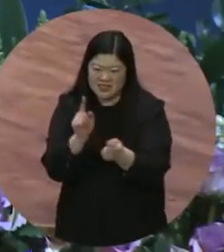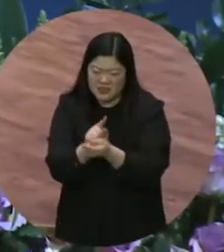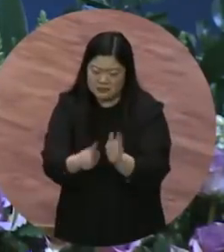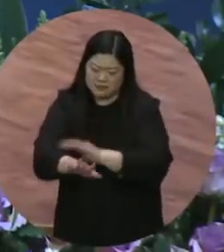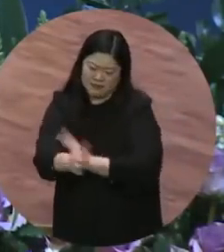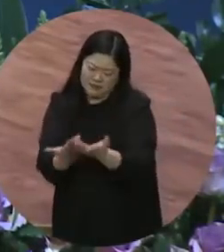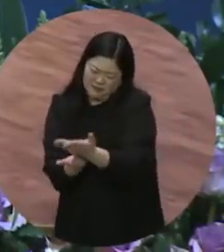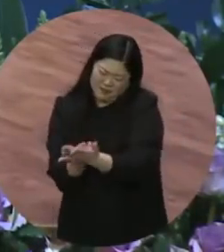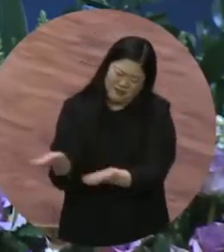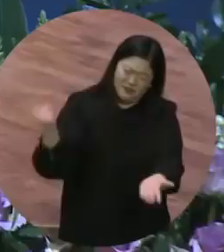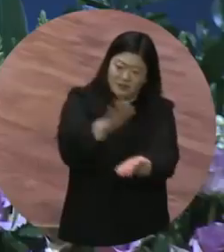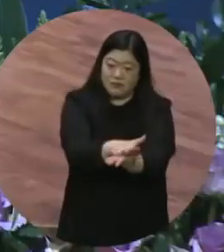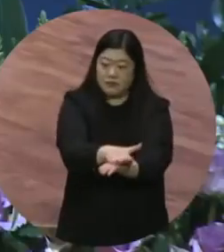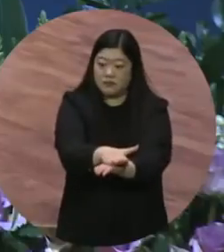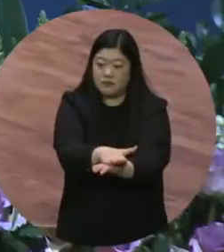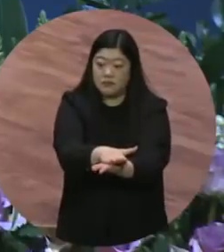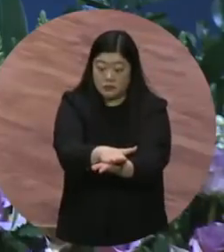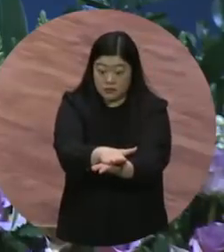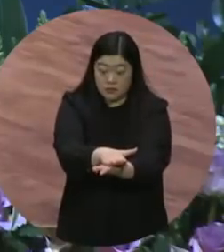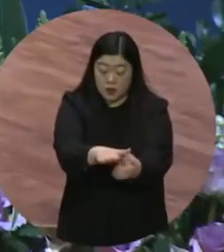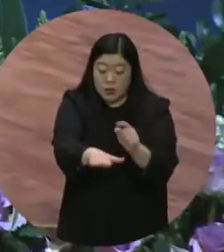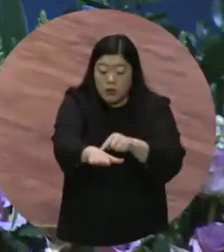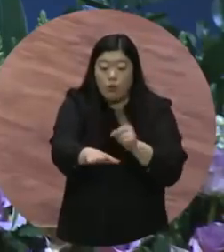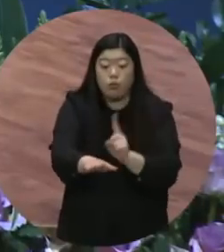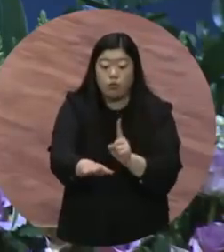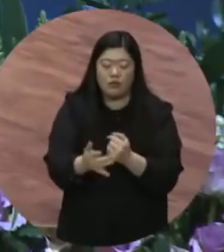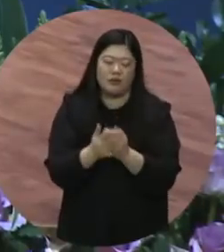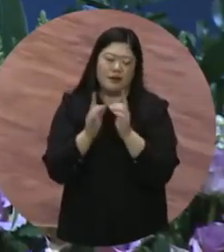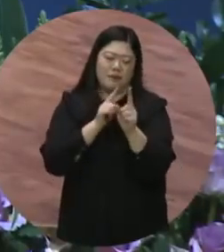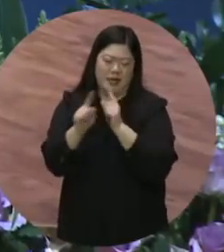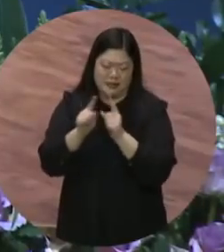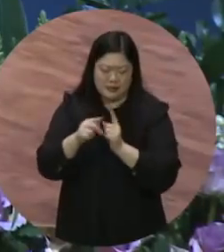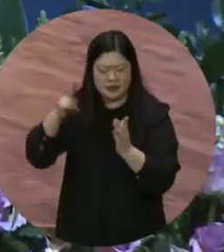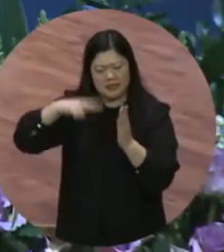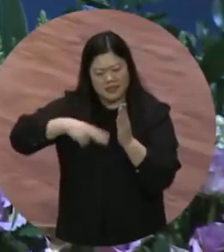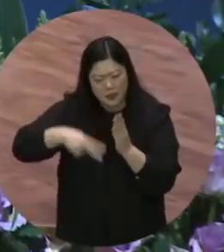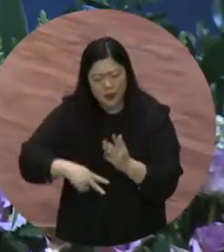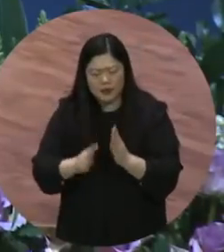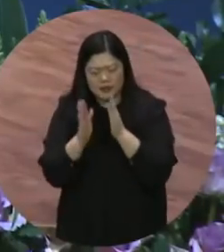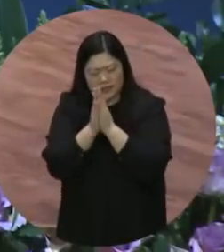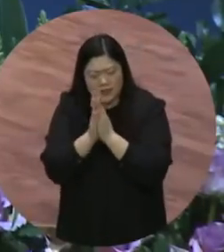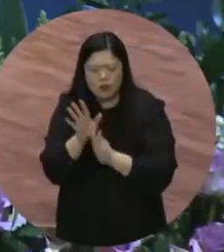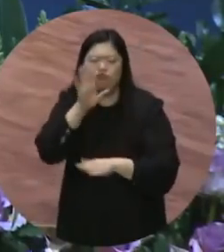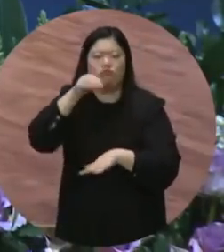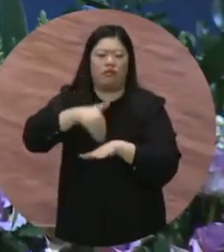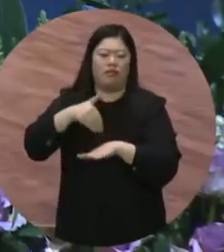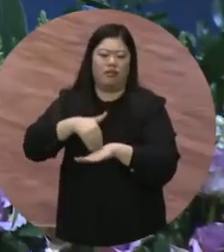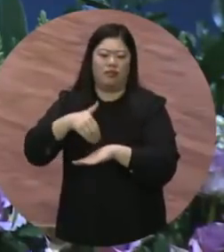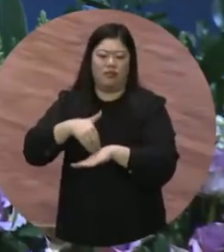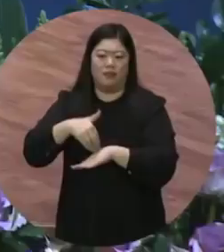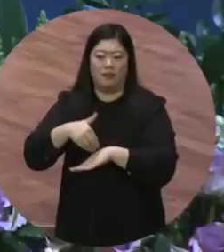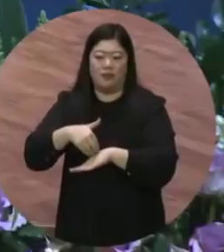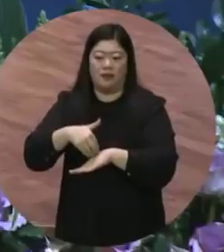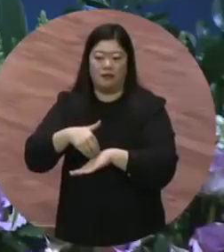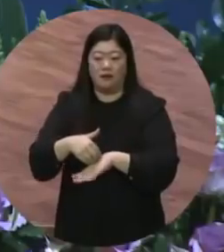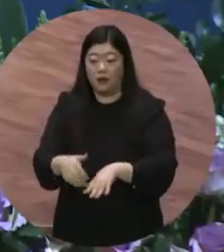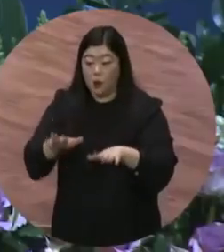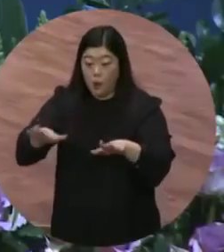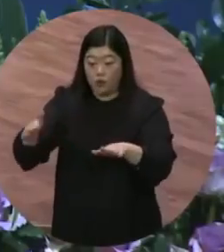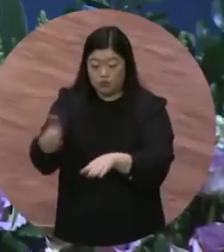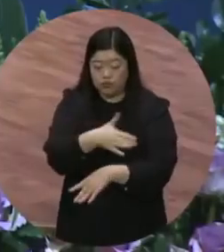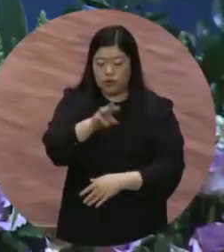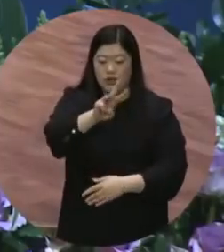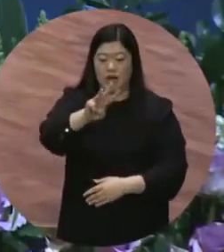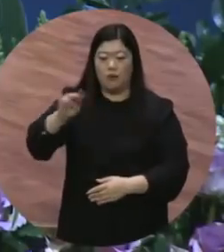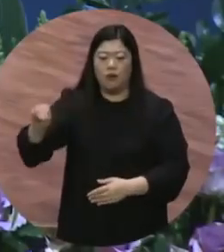말씀과 기도입니다. 그래서 오늘부터 훈련이 시작됩니다. 이런 훈련을 통해 말씀을 무장하셔야